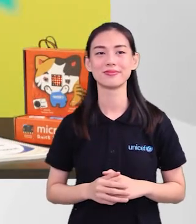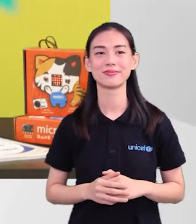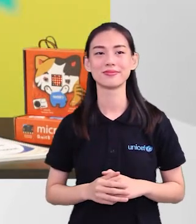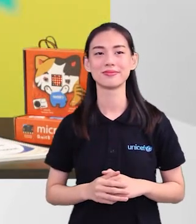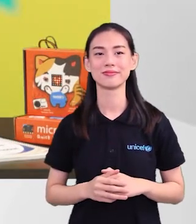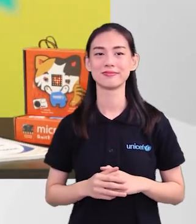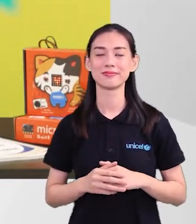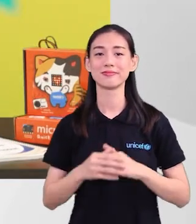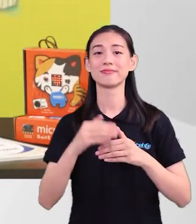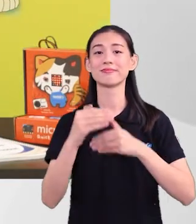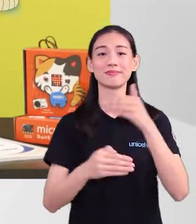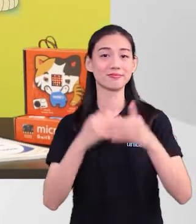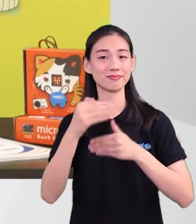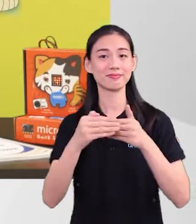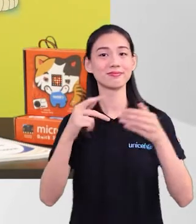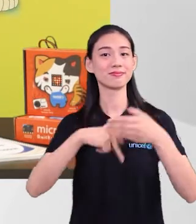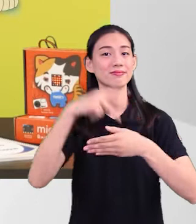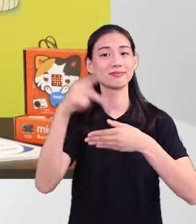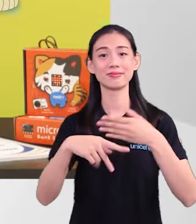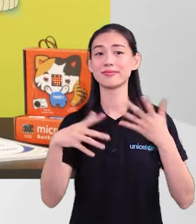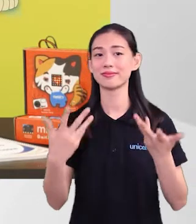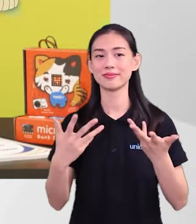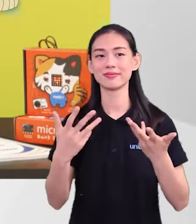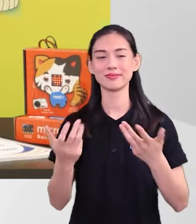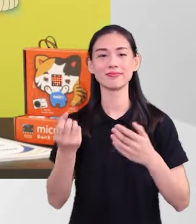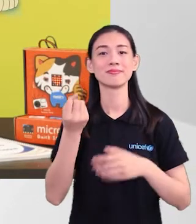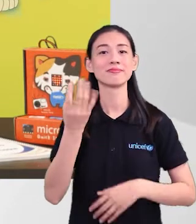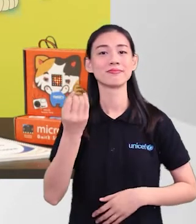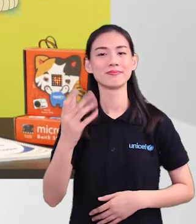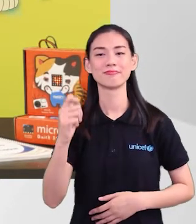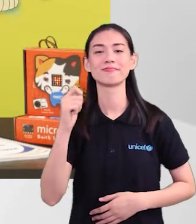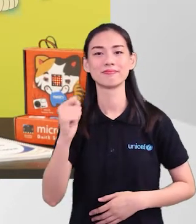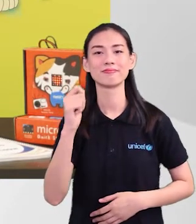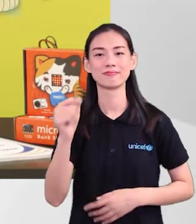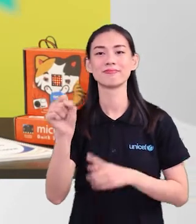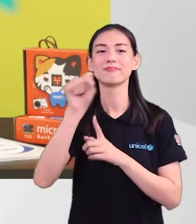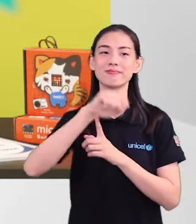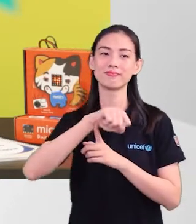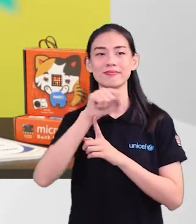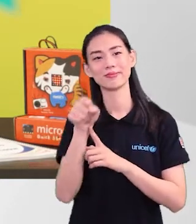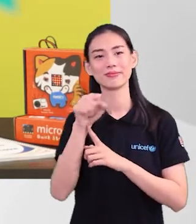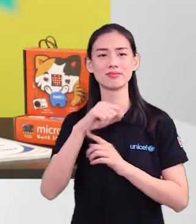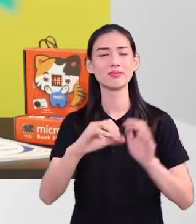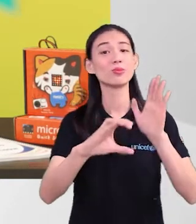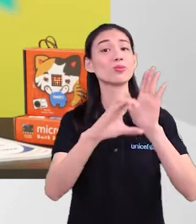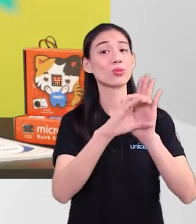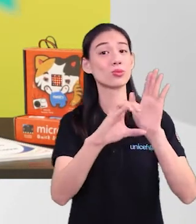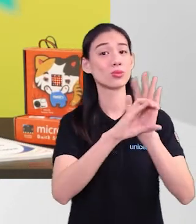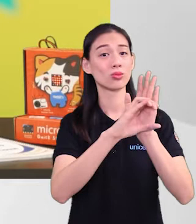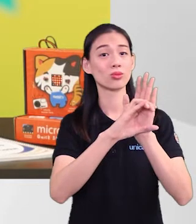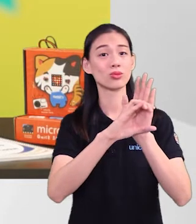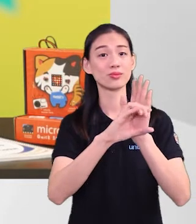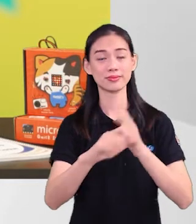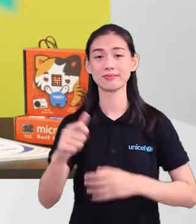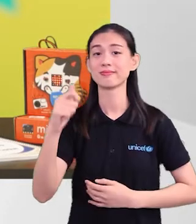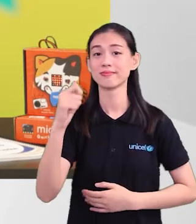Kita nak programkan Microbit untuk menggerakkan kepala singa mengikut bilangan kali ekornya ditekan. Sebagai contoh, jika kita memegang